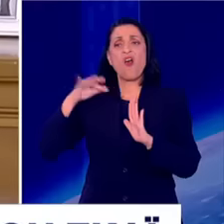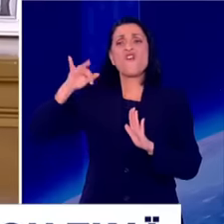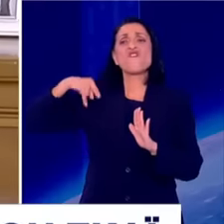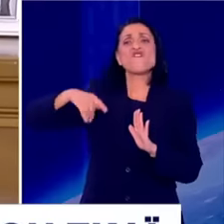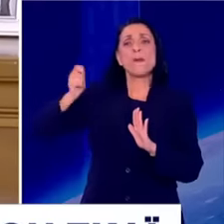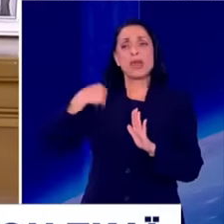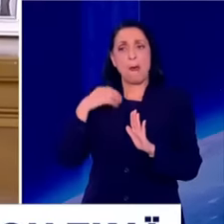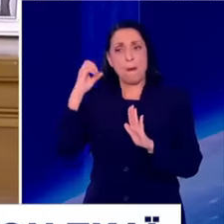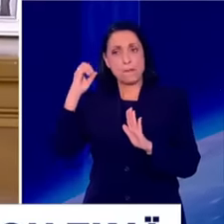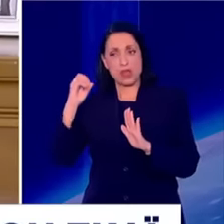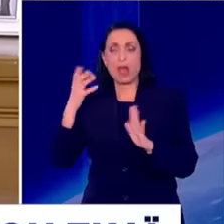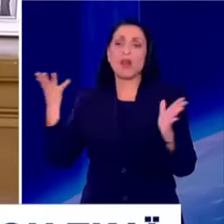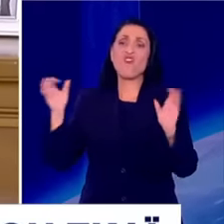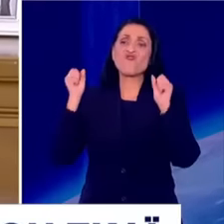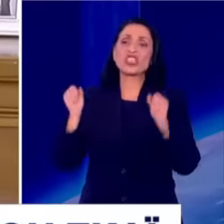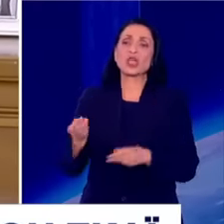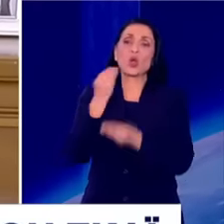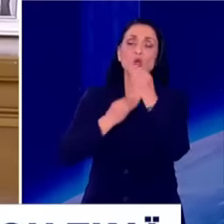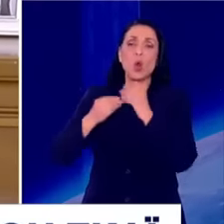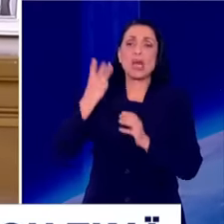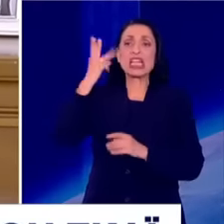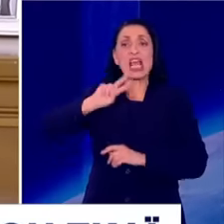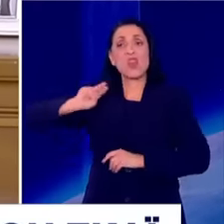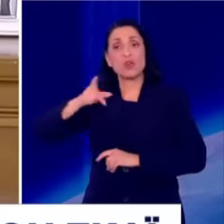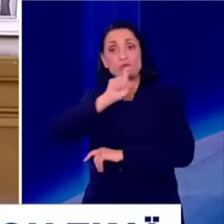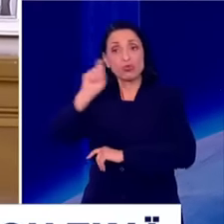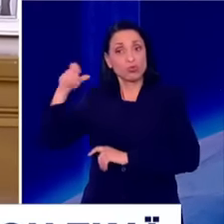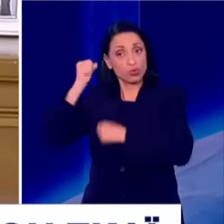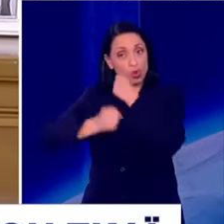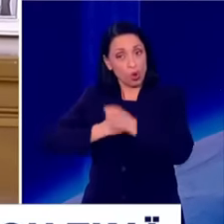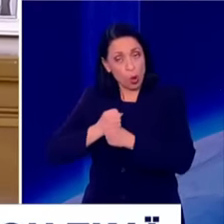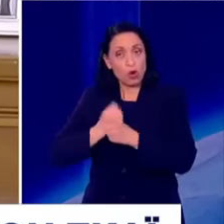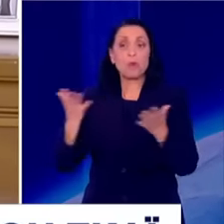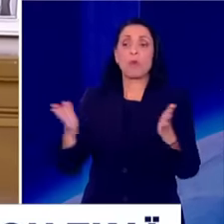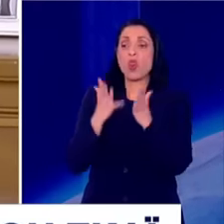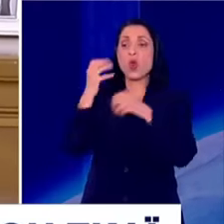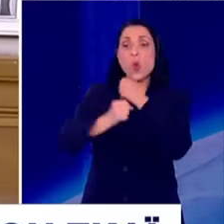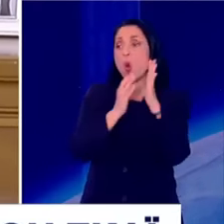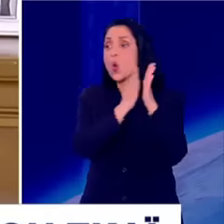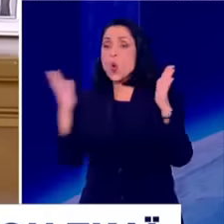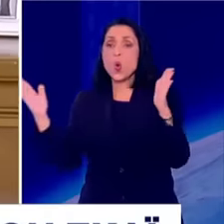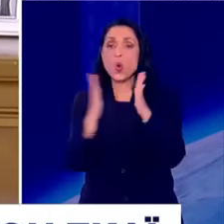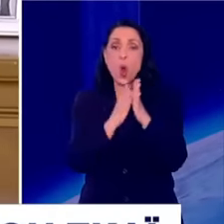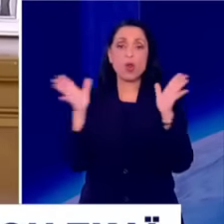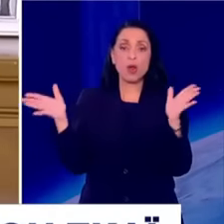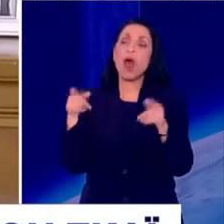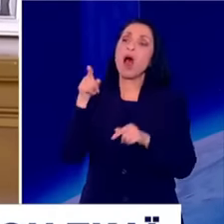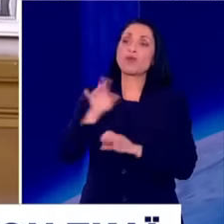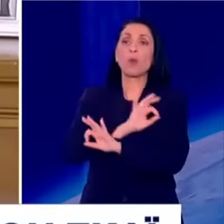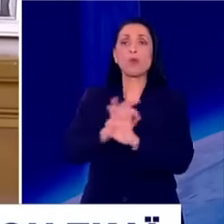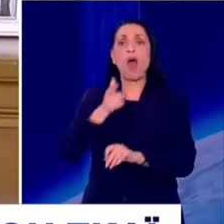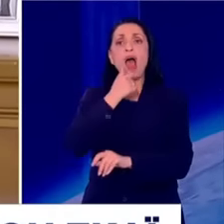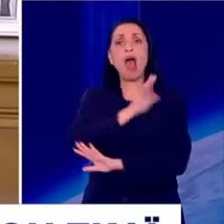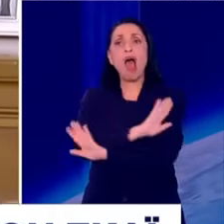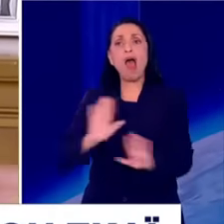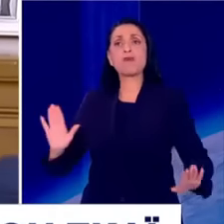οποίο στοιχίζει 2,3 δις το χρόνο, δηλαδή περί τα 10 δις τη δεκαετία, και να θεωρεί ότι αυτό είναι κάτι το οποίο μπορεί να γίνει έτσι